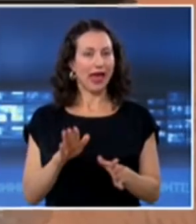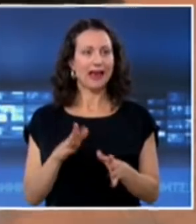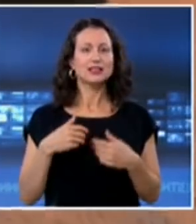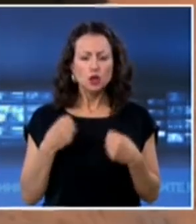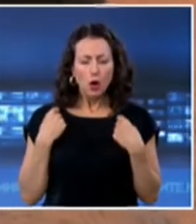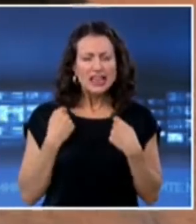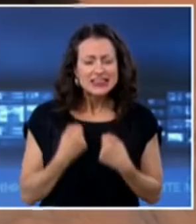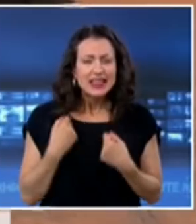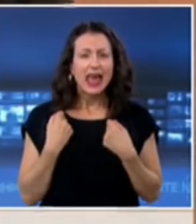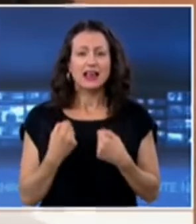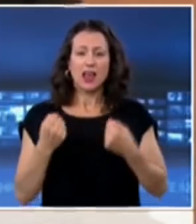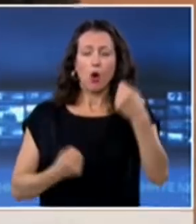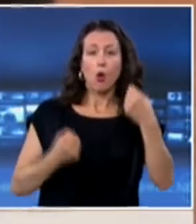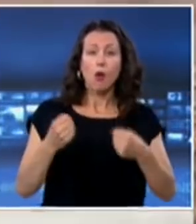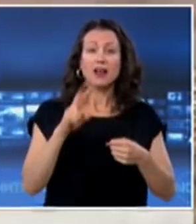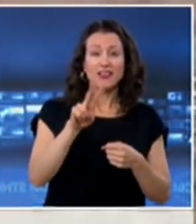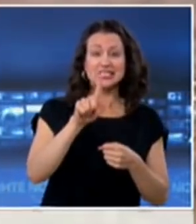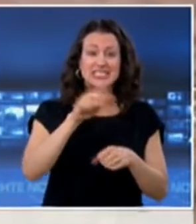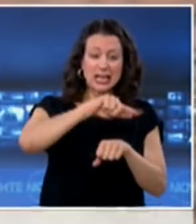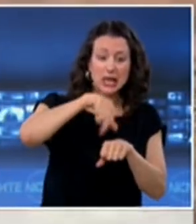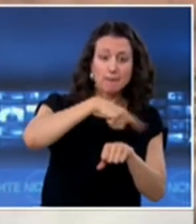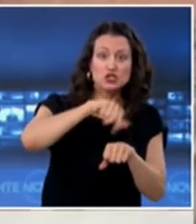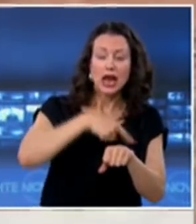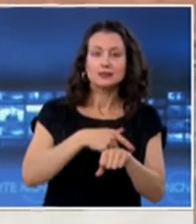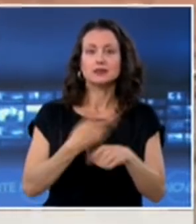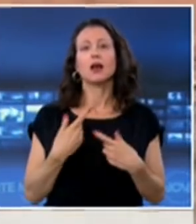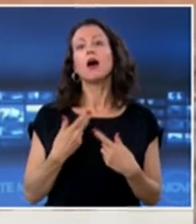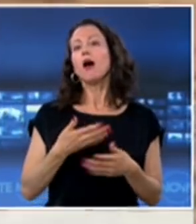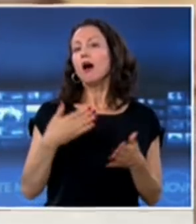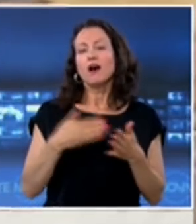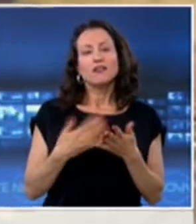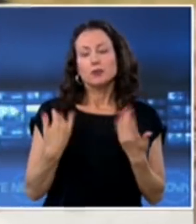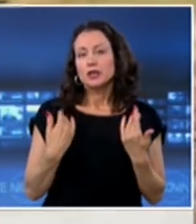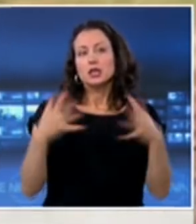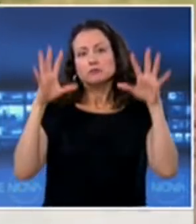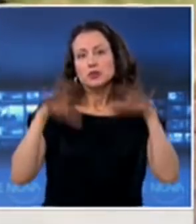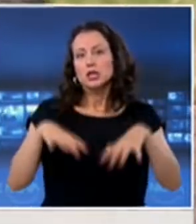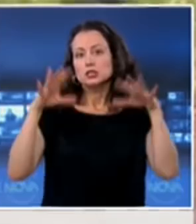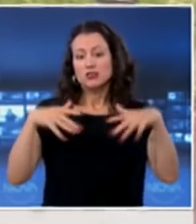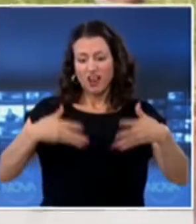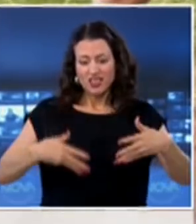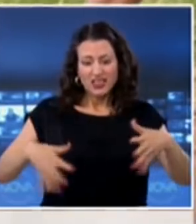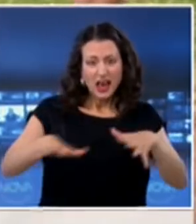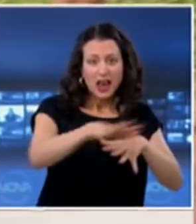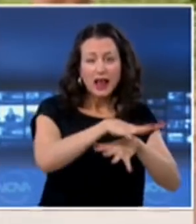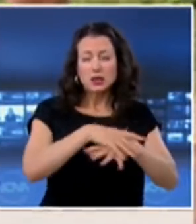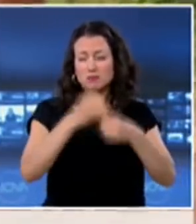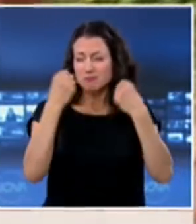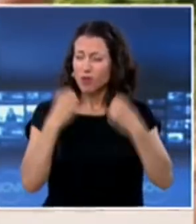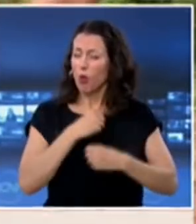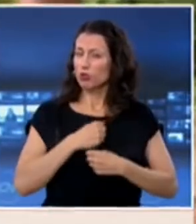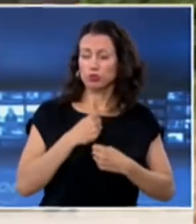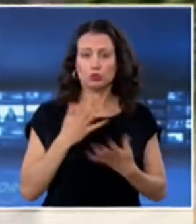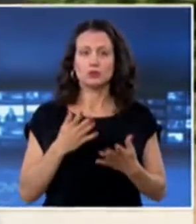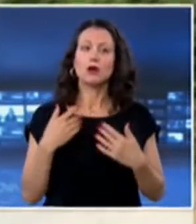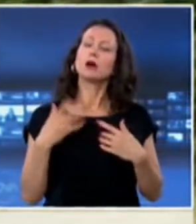часа. Въпреки дъжда вчера, който направи терена изключително труден, Краси Георгиев продължи да тегли автомобила, докато не постигна